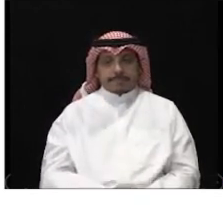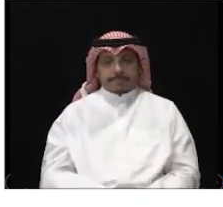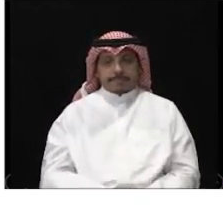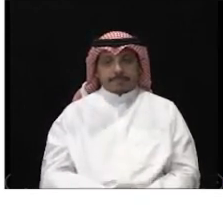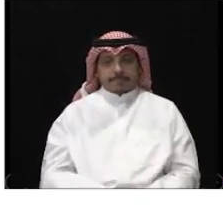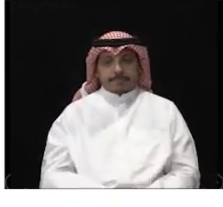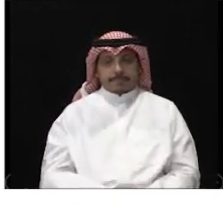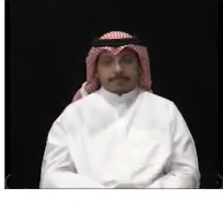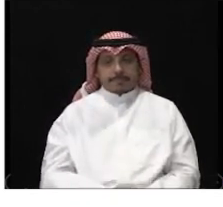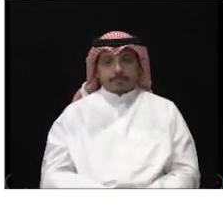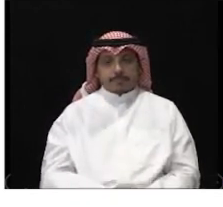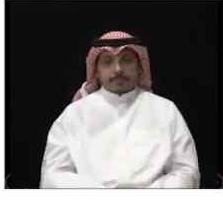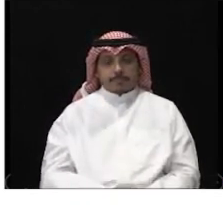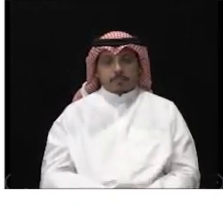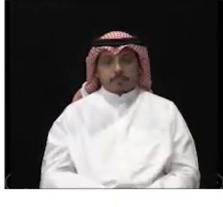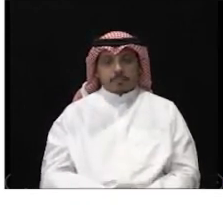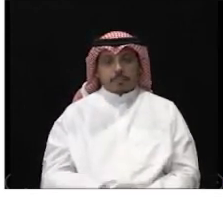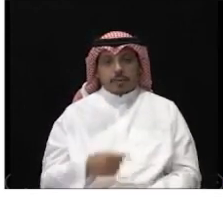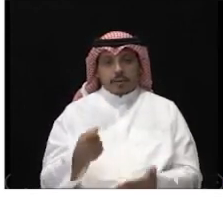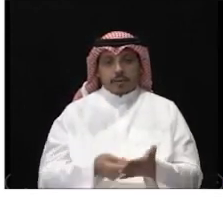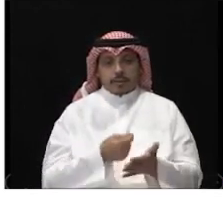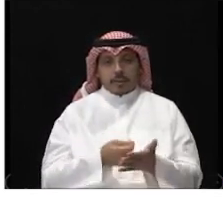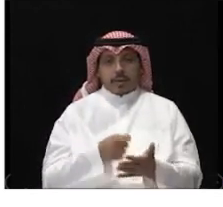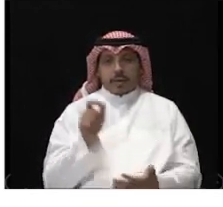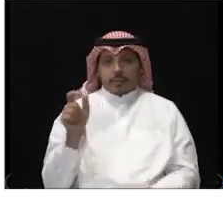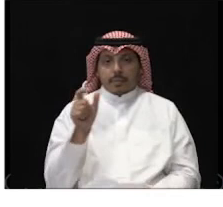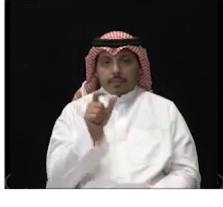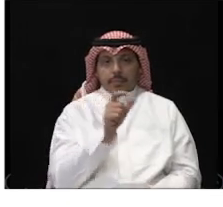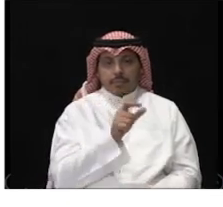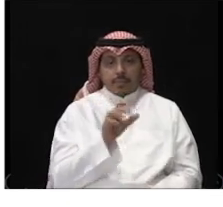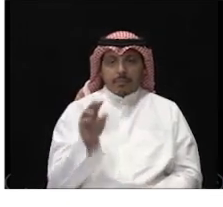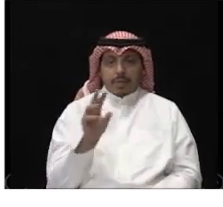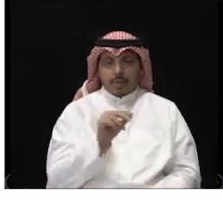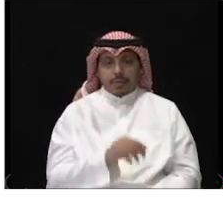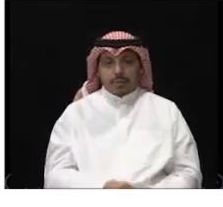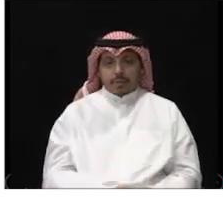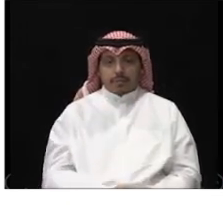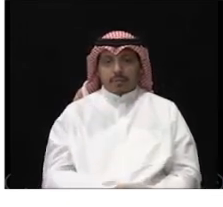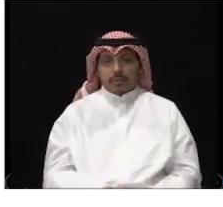إذن نكتب الآن بعض الكلمات، لاحظ معي، نقرأ: